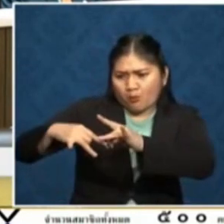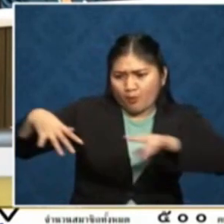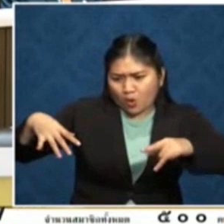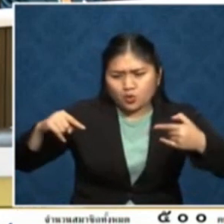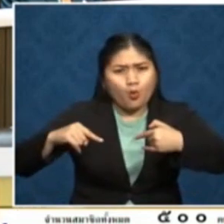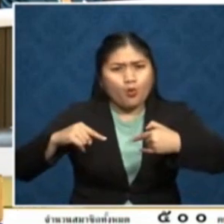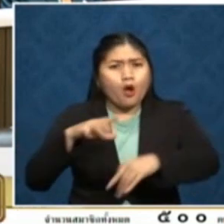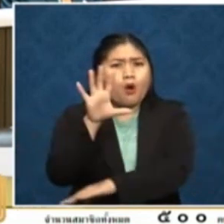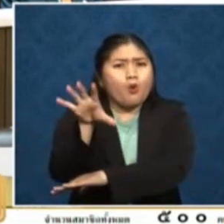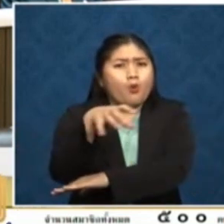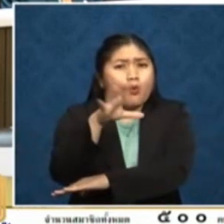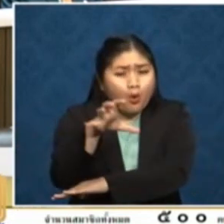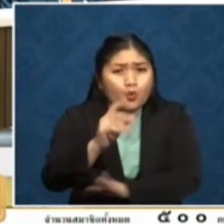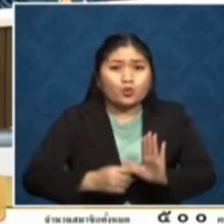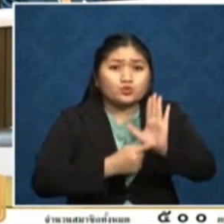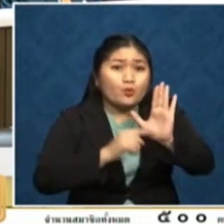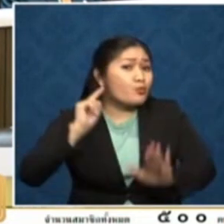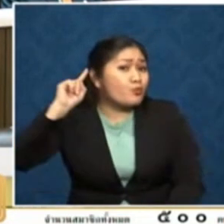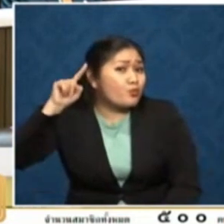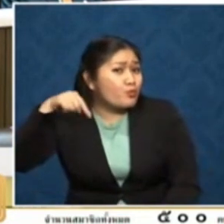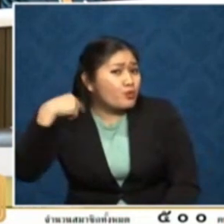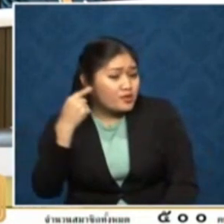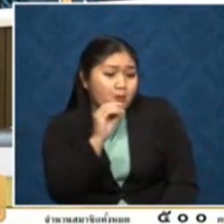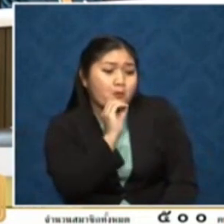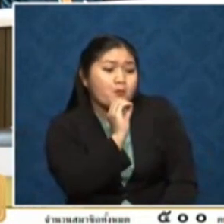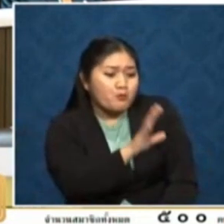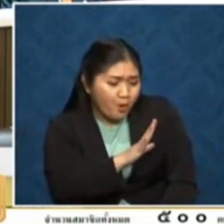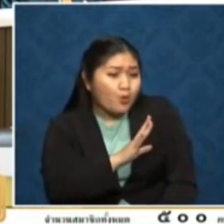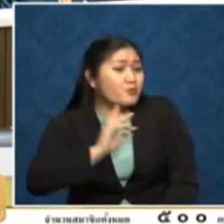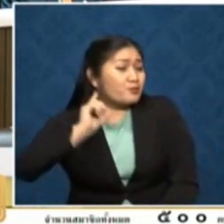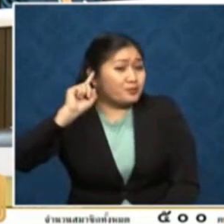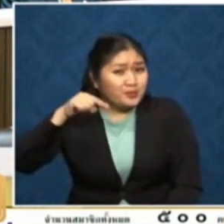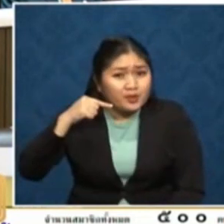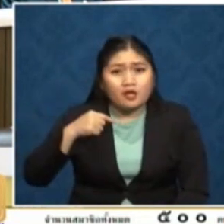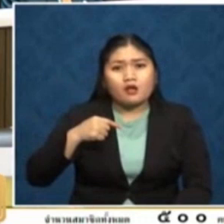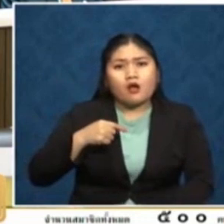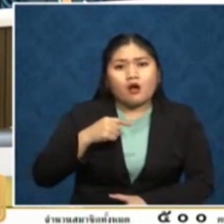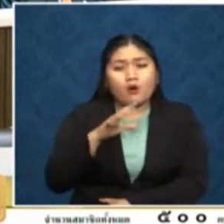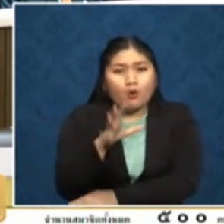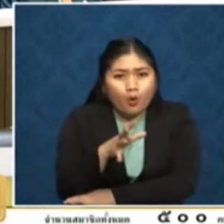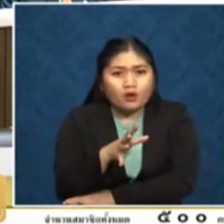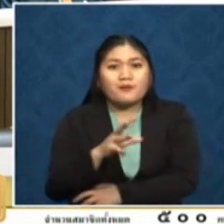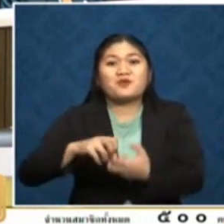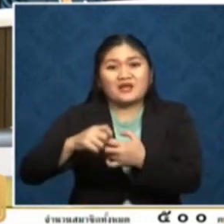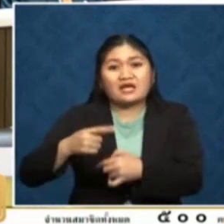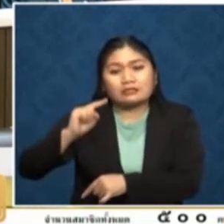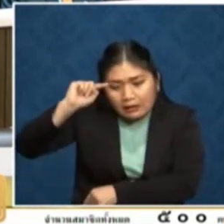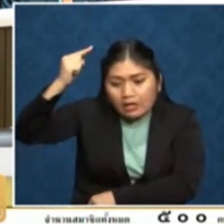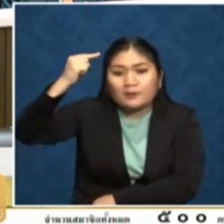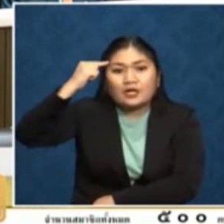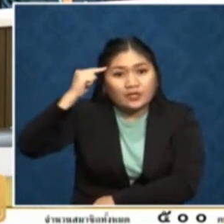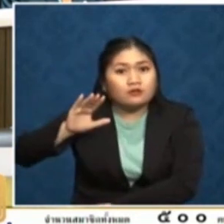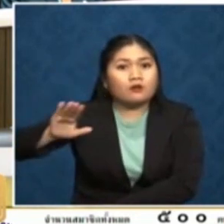นะครับการเปลี่ยนคำนำหน้านามให้ตรงกับอรรถะทางเพศอาจมีผู้แย้งที่ให้เหตุผลเรื่องการถูกหลอกเช่